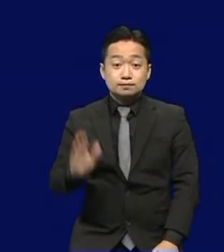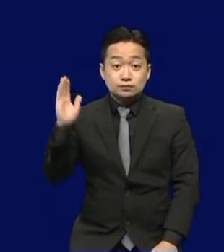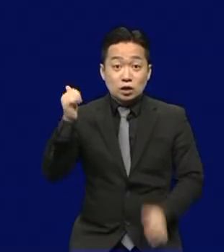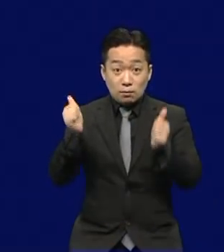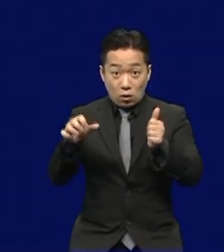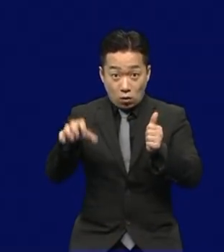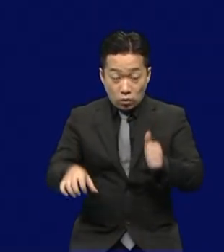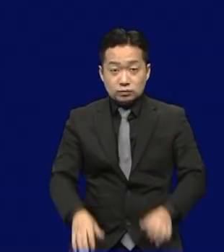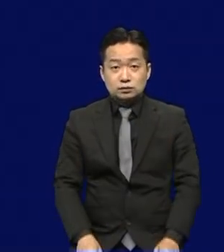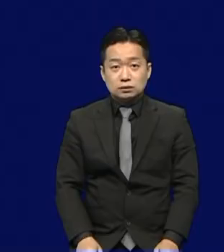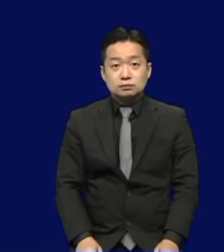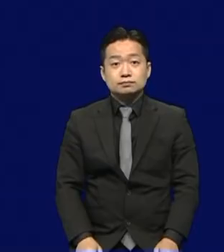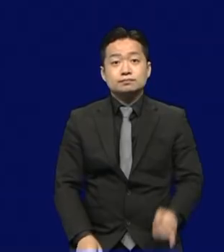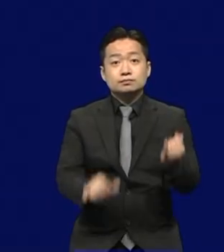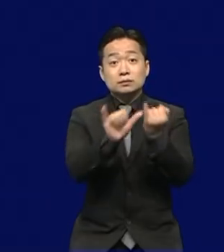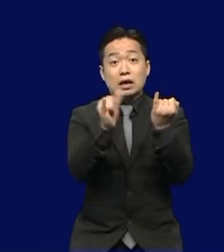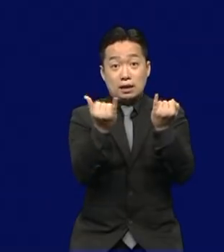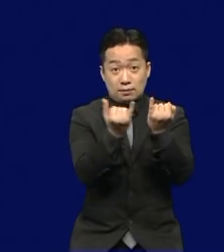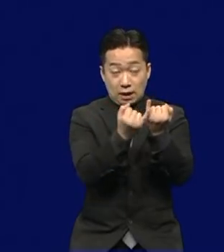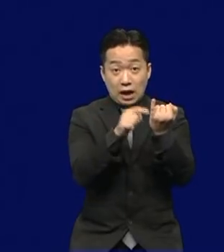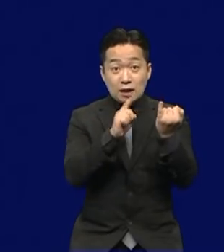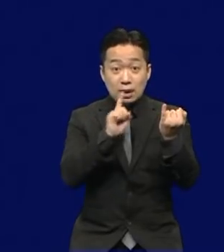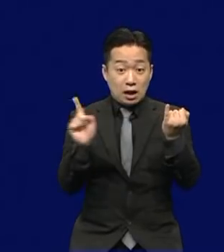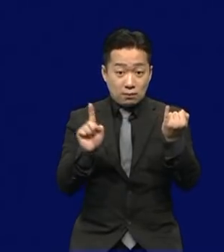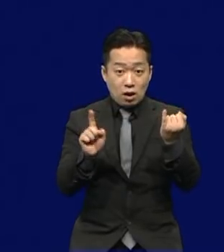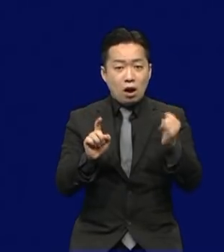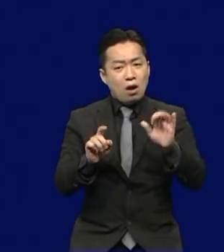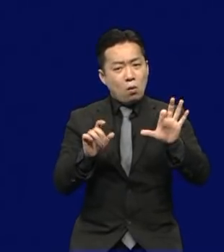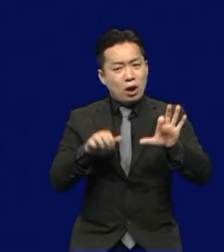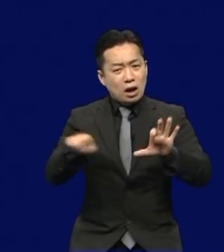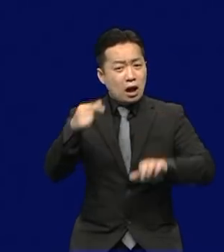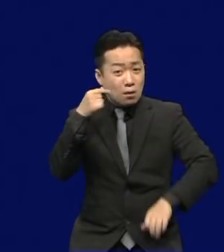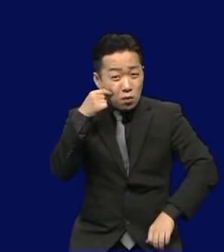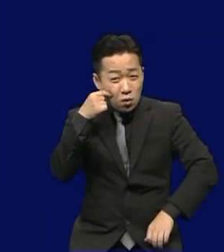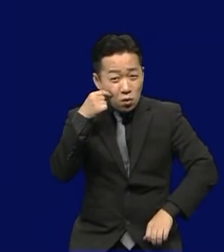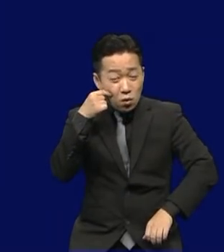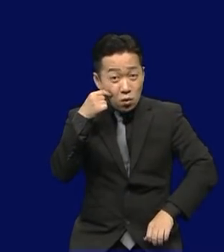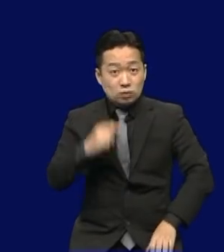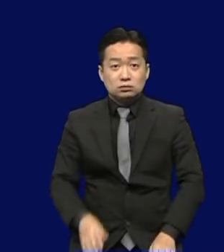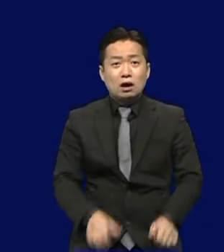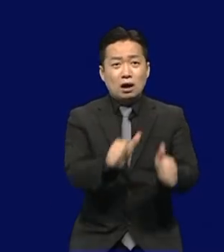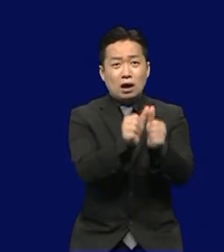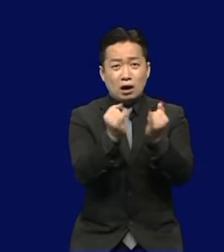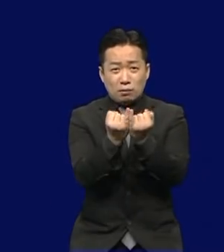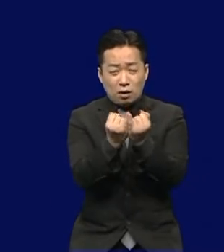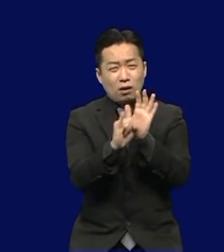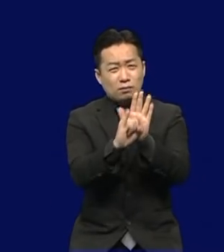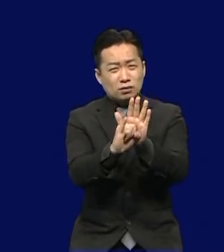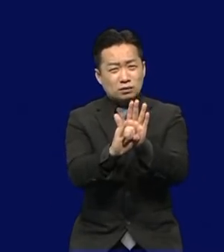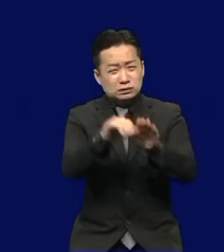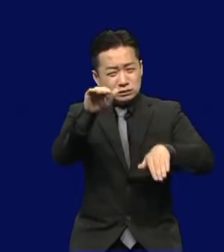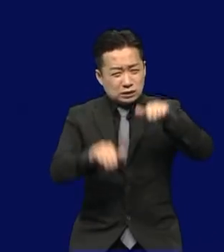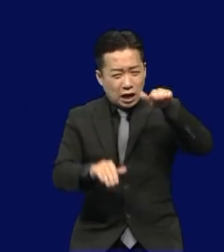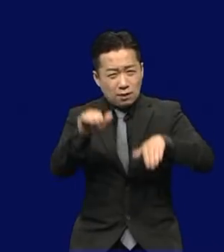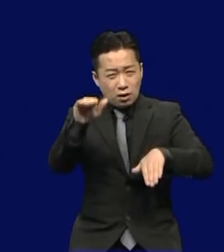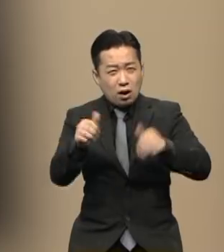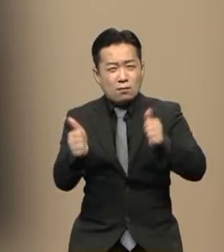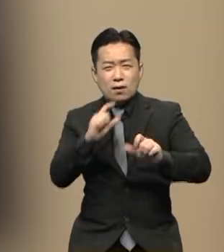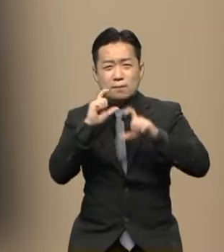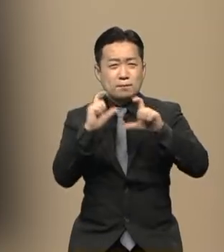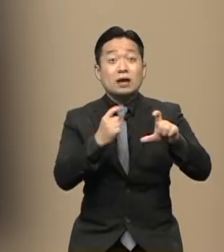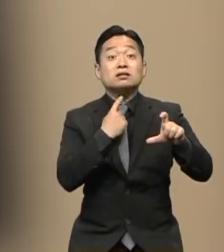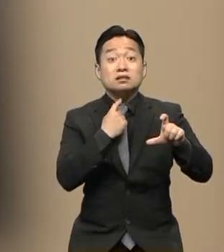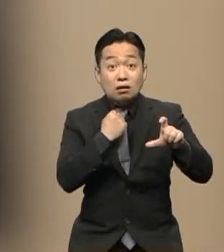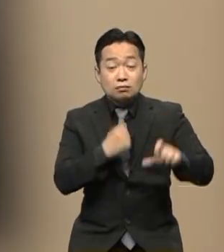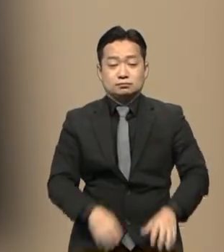법원은 트랜스젠더 여성이 여자 화장실을 이용하지 못하도록 한 행위가 성적 정체성을 이유로 한 차별이라고 판결하기도 했습니다.